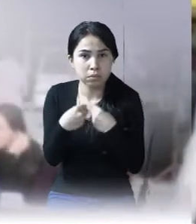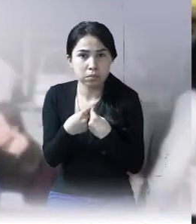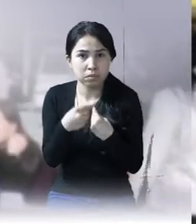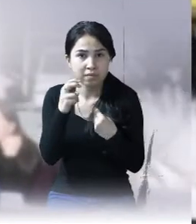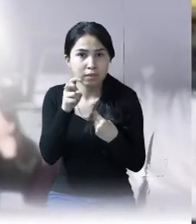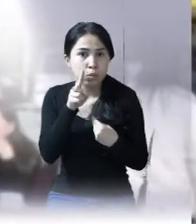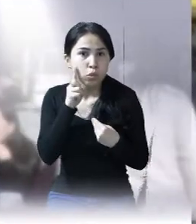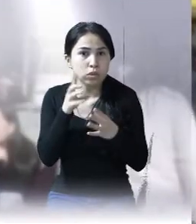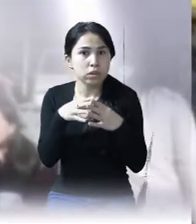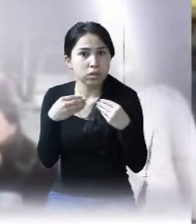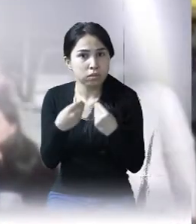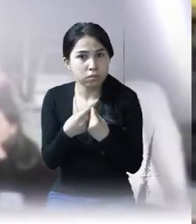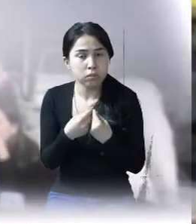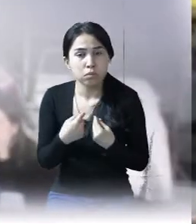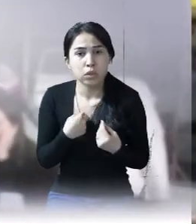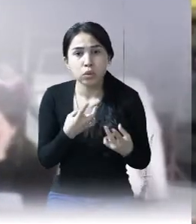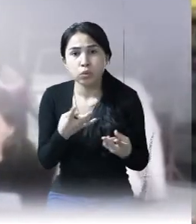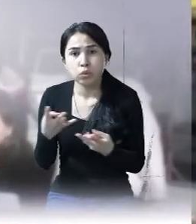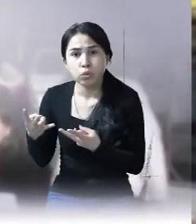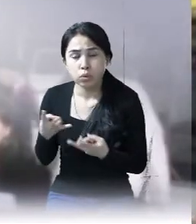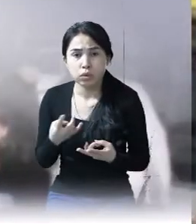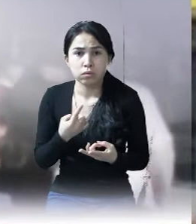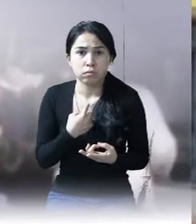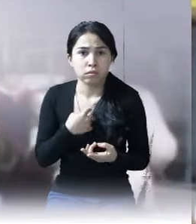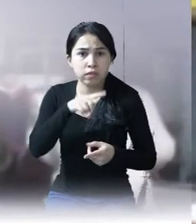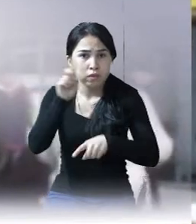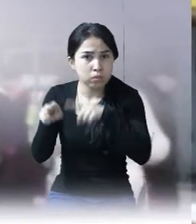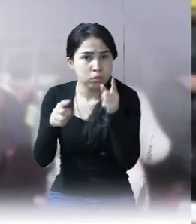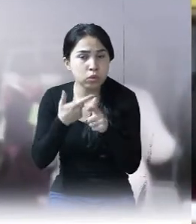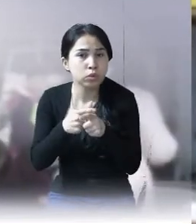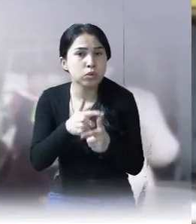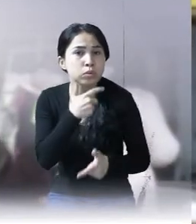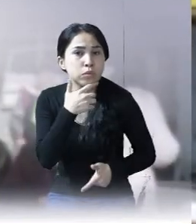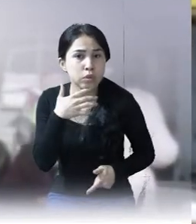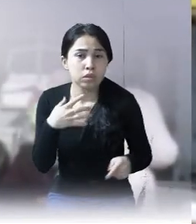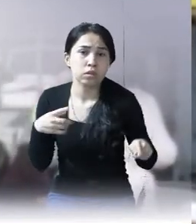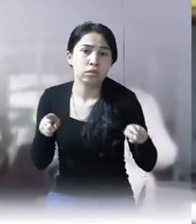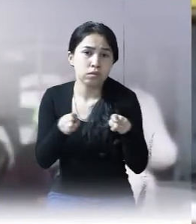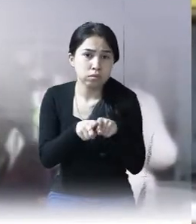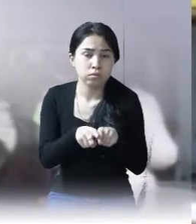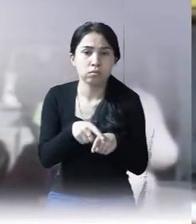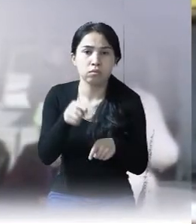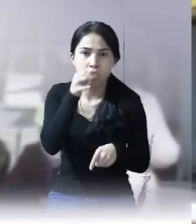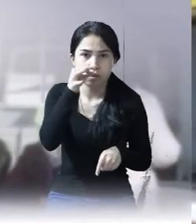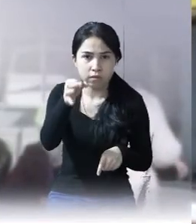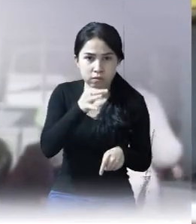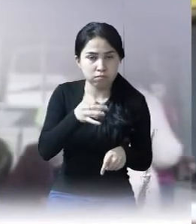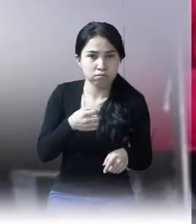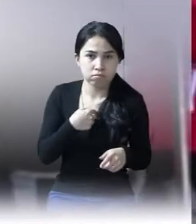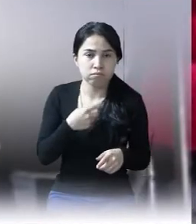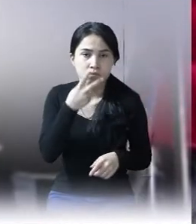отбасыларға көп керекті мәселелер, көп сұрақтар осындай шаралардан жауап аламыз деп